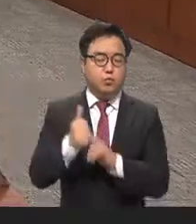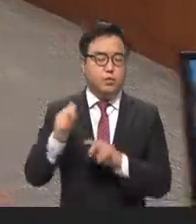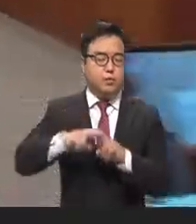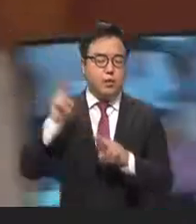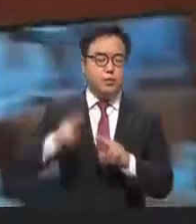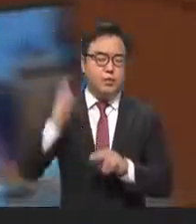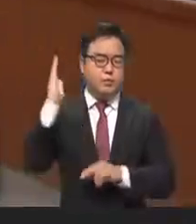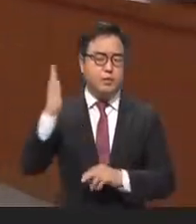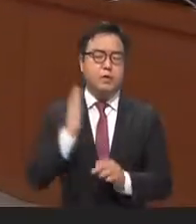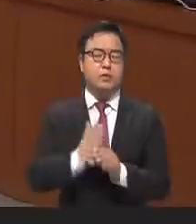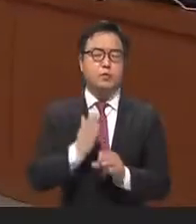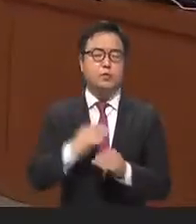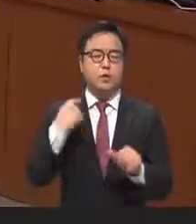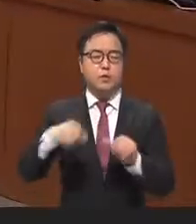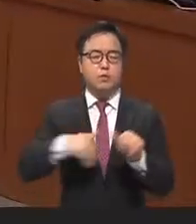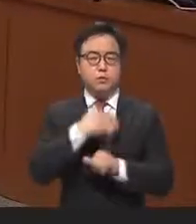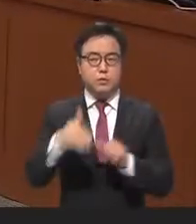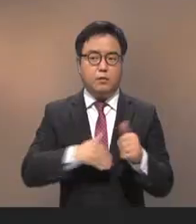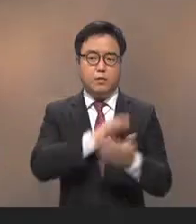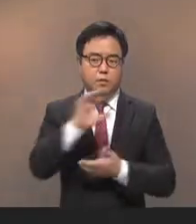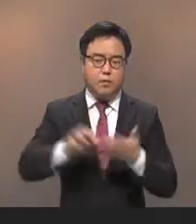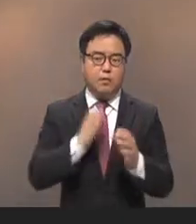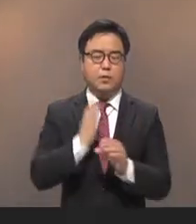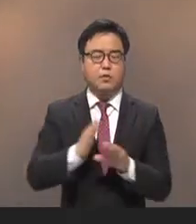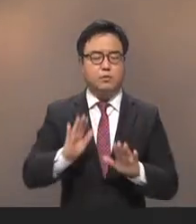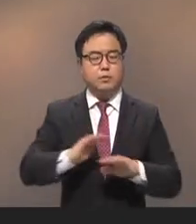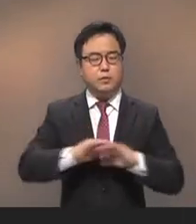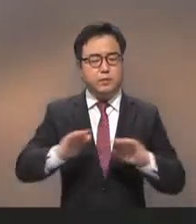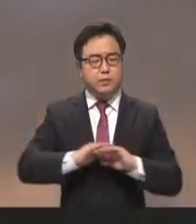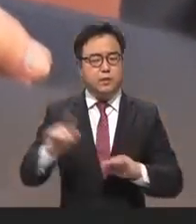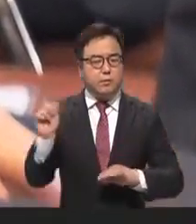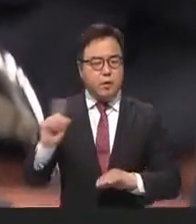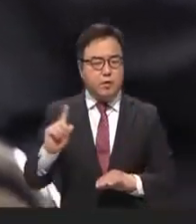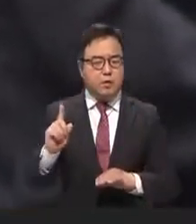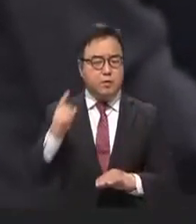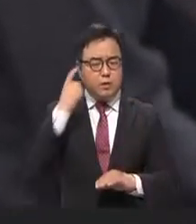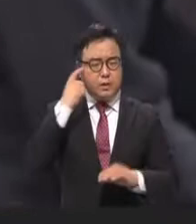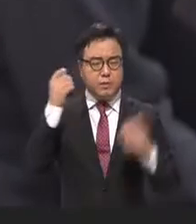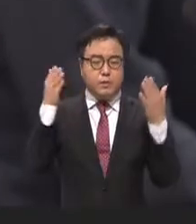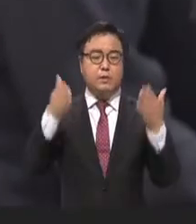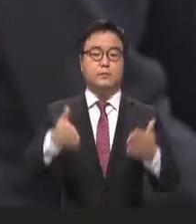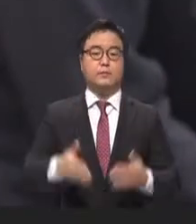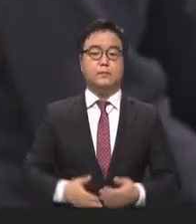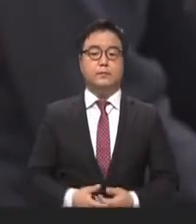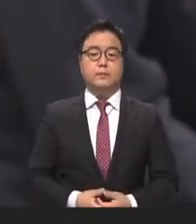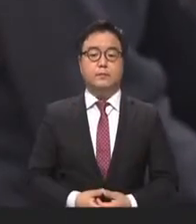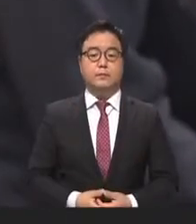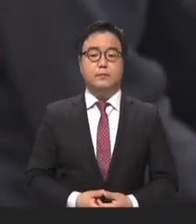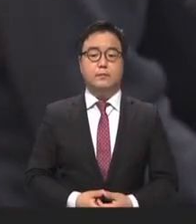교육를 들고 있는 막말 파동이 어떻게 마무리될지 주목됩니다 황입니다